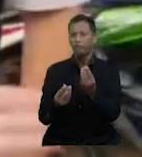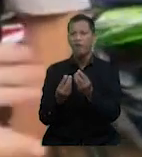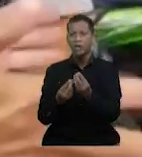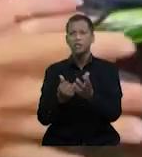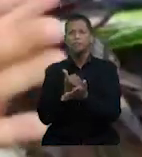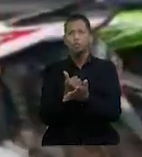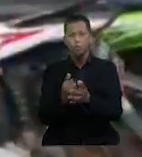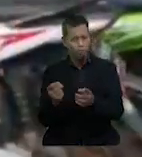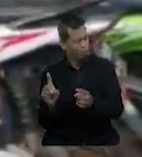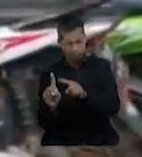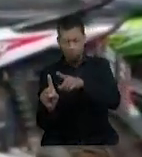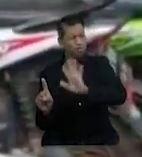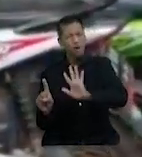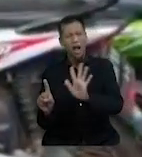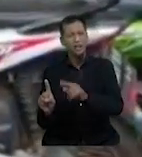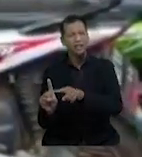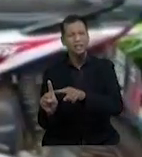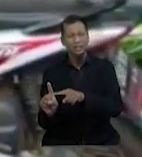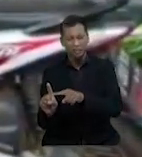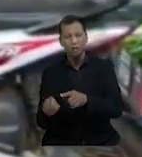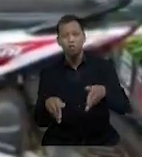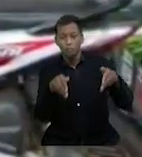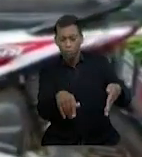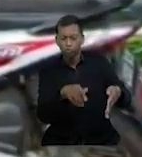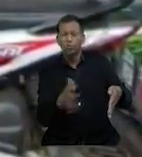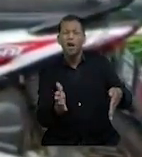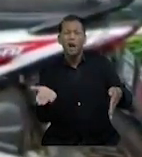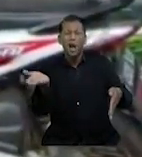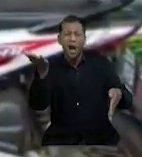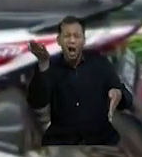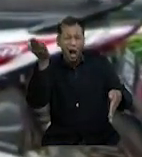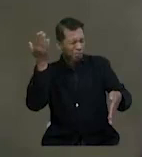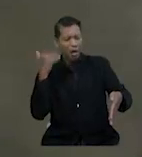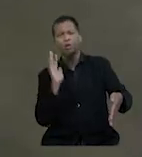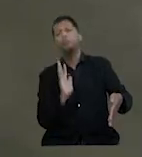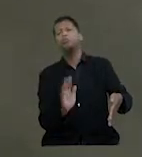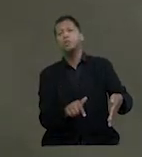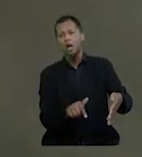padahal kegiatan apa sudah kuburan ini sudah ada lama, bahkan sampai dari zaman Belanda.